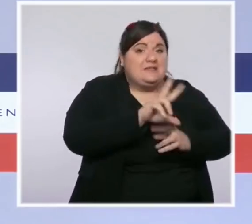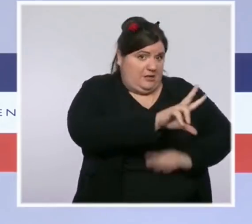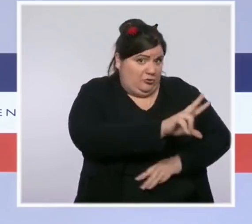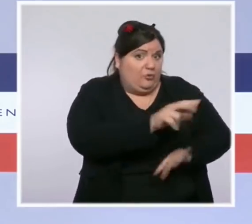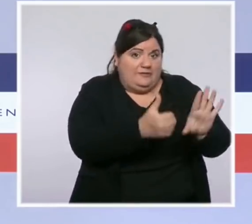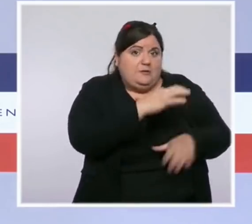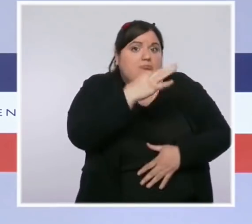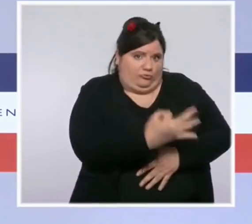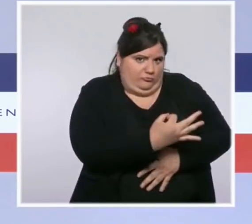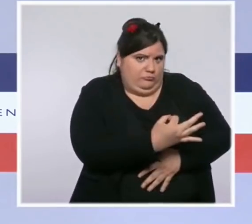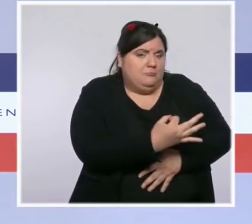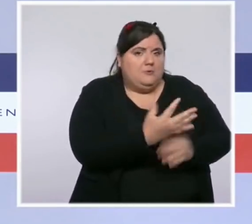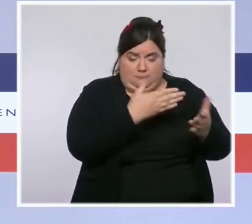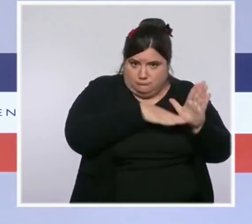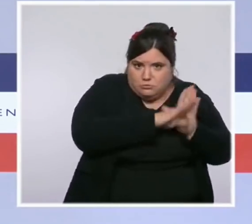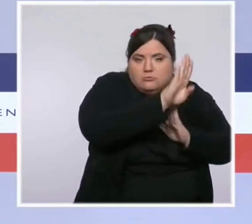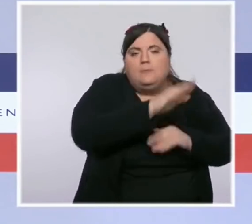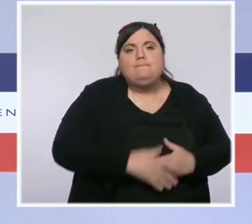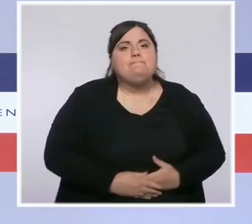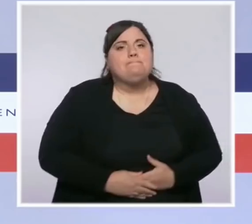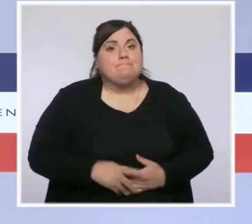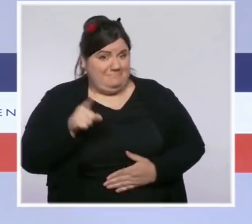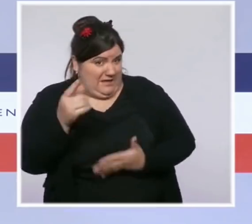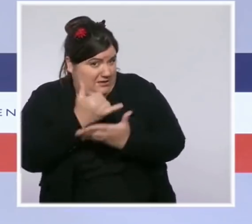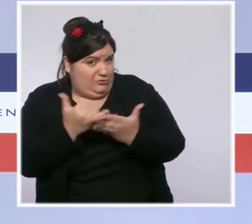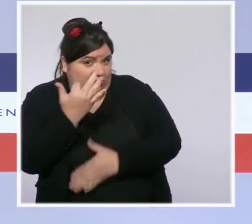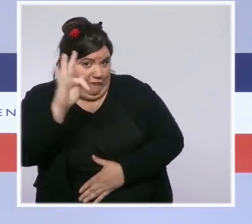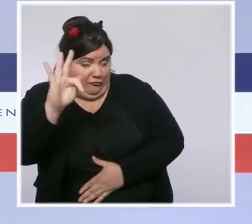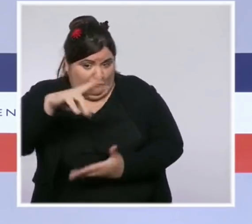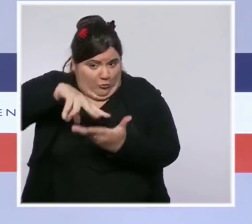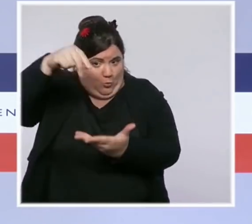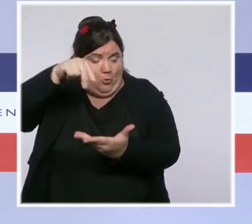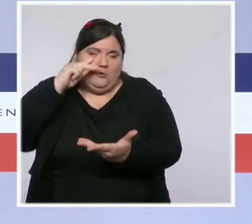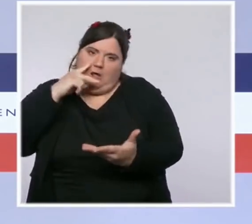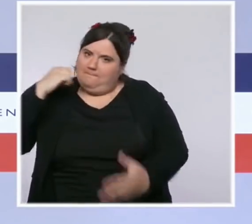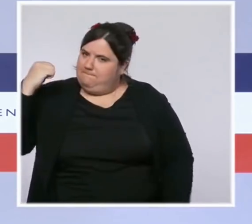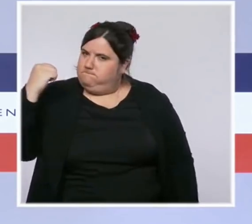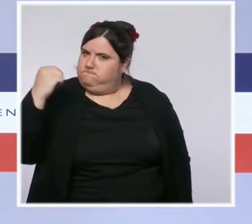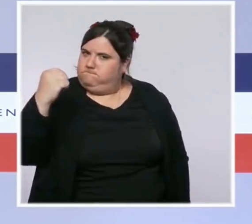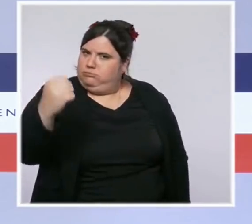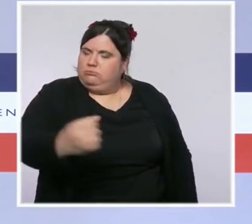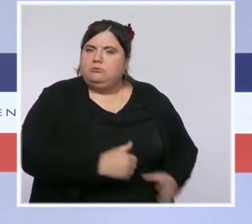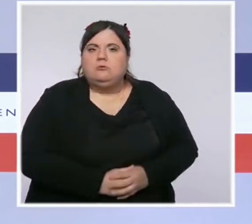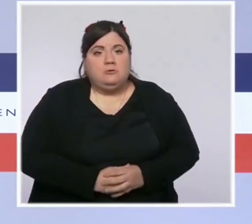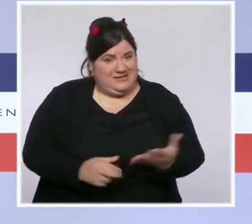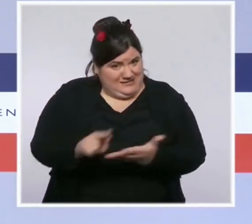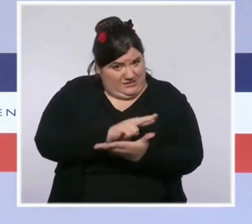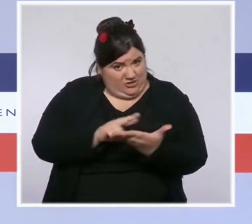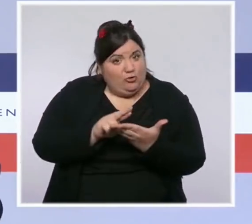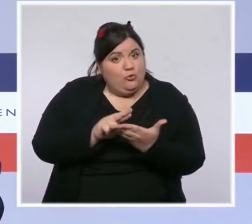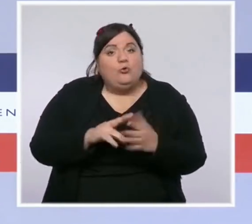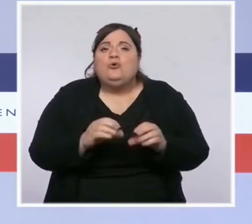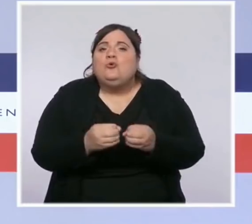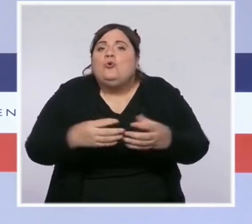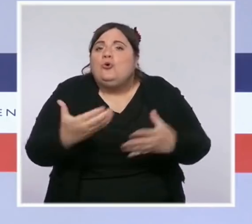taux d'incidence. La situation en Île-de-France se détériore rapidement. Le taux d'incidence régional est supérieur à 30 et tous les départements